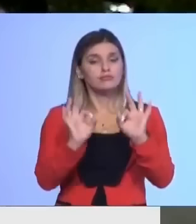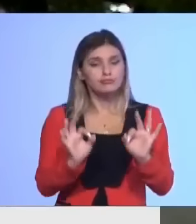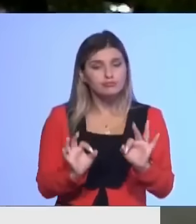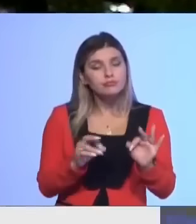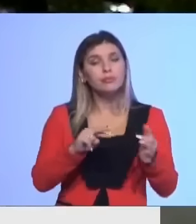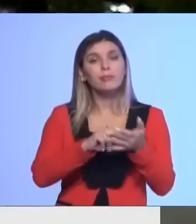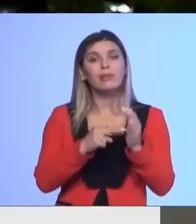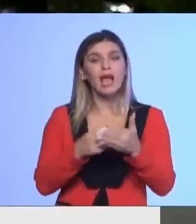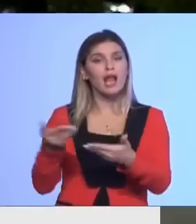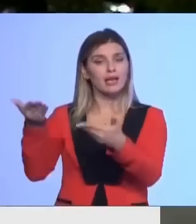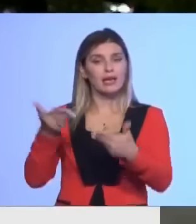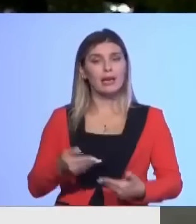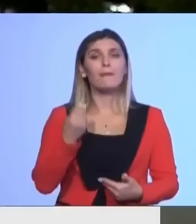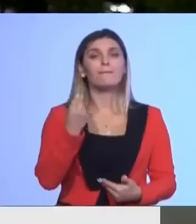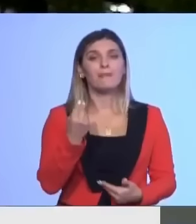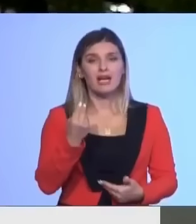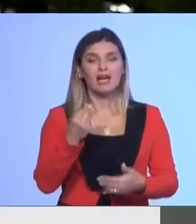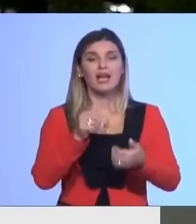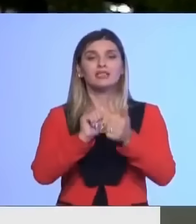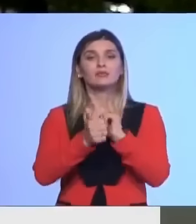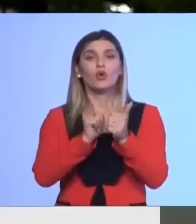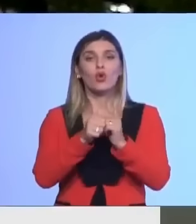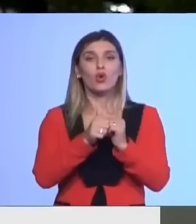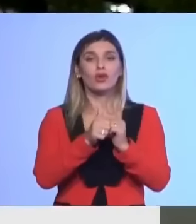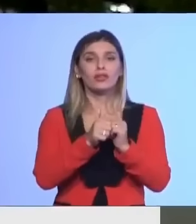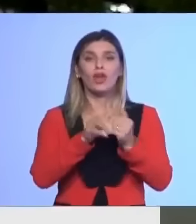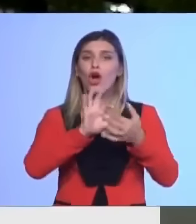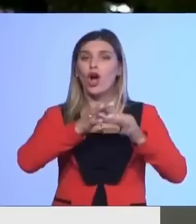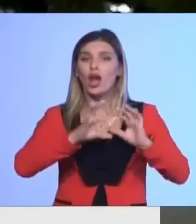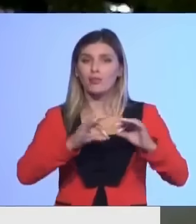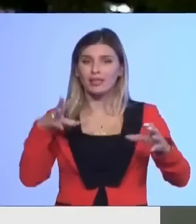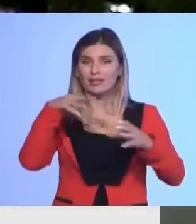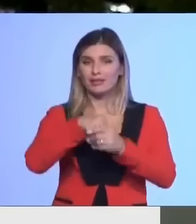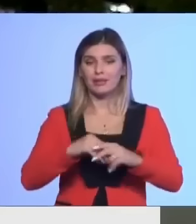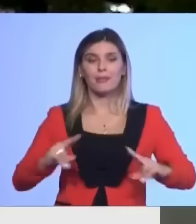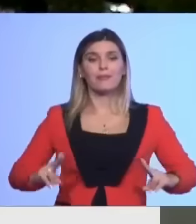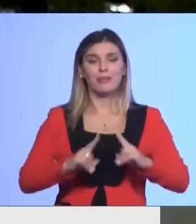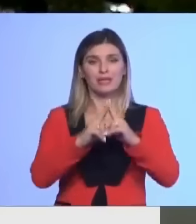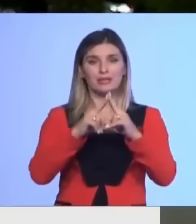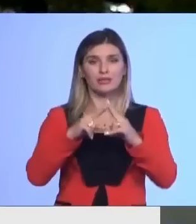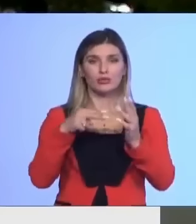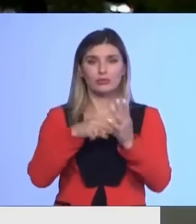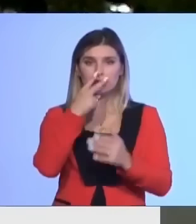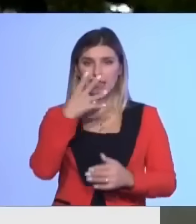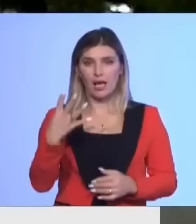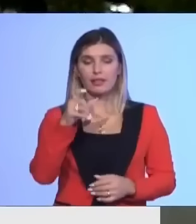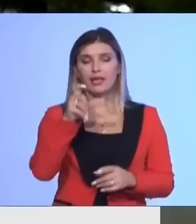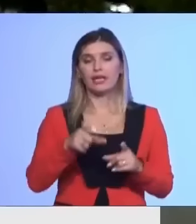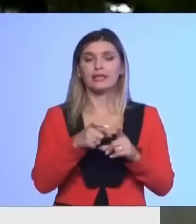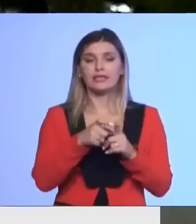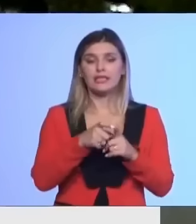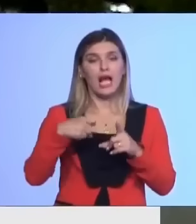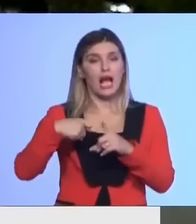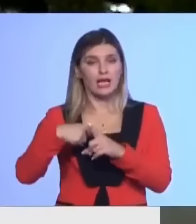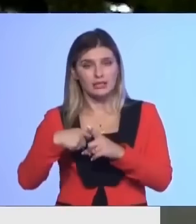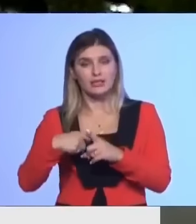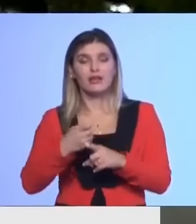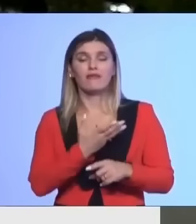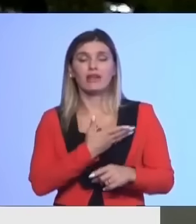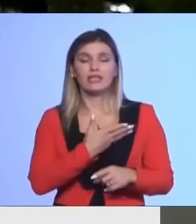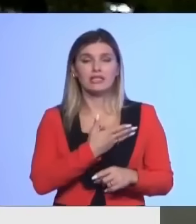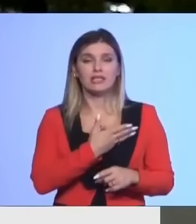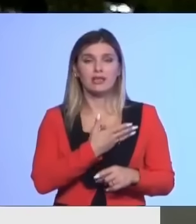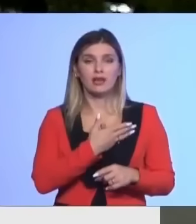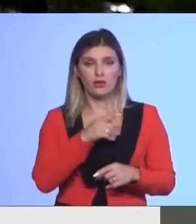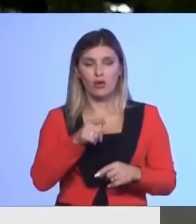për medalistet tona olimpike, ato që shkëlqyen në Paris, Distria Krasniqi dhe Laura Fazliu. Ndistria e cila u